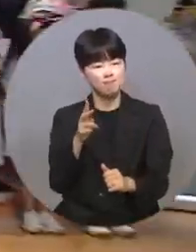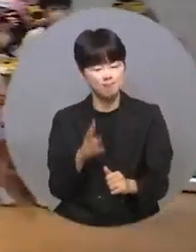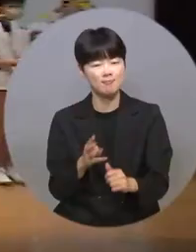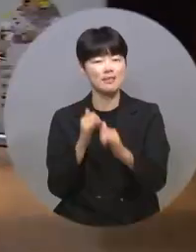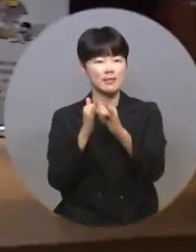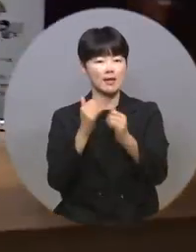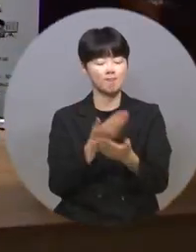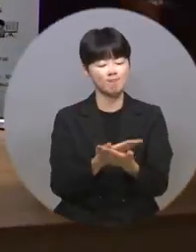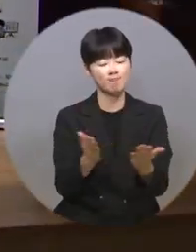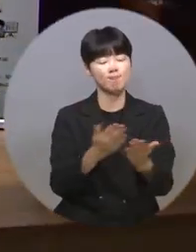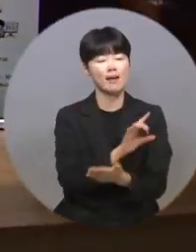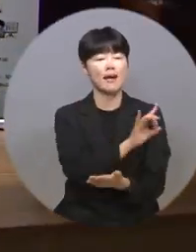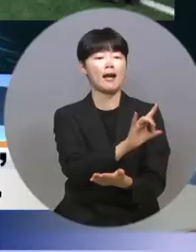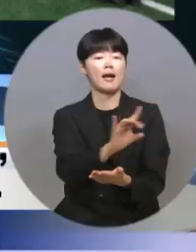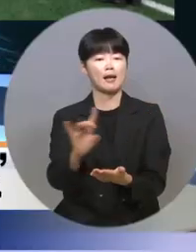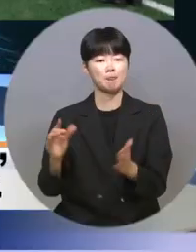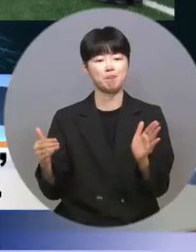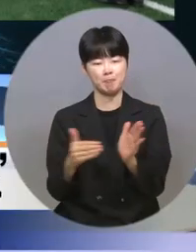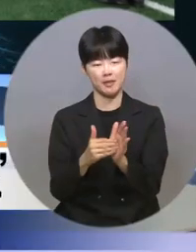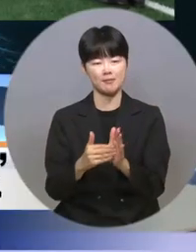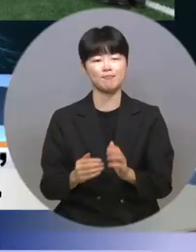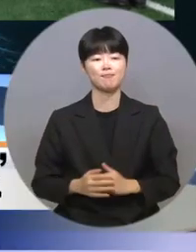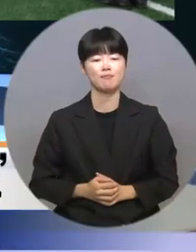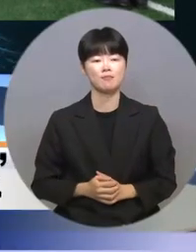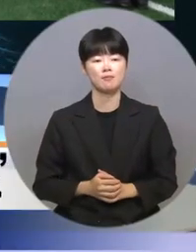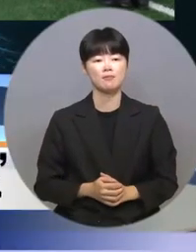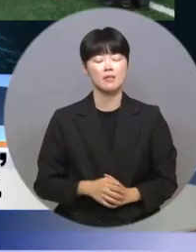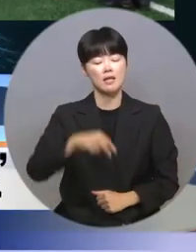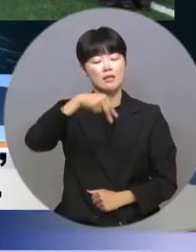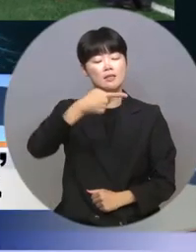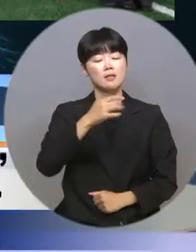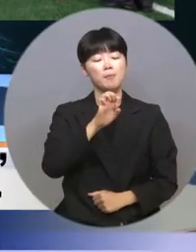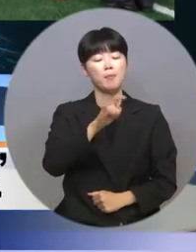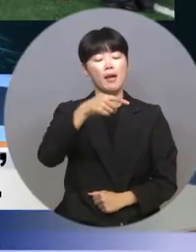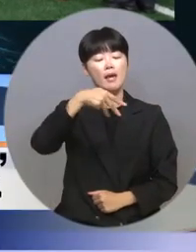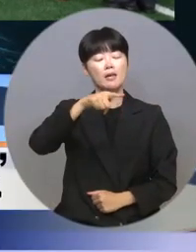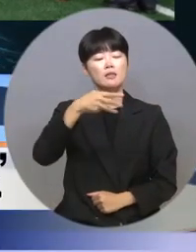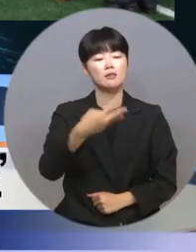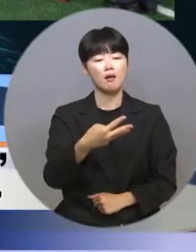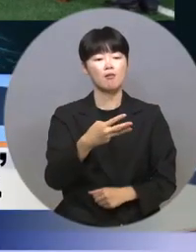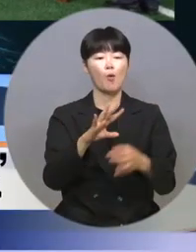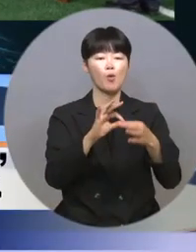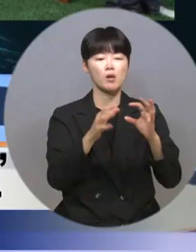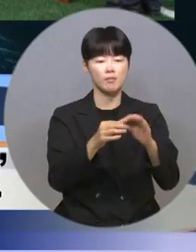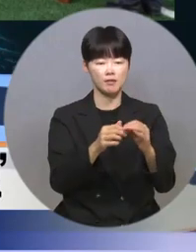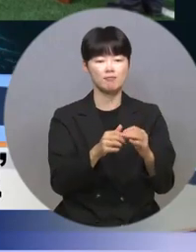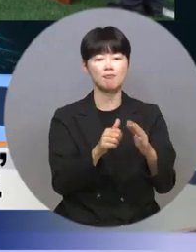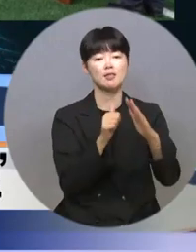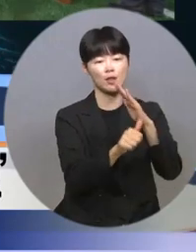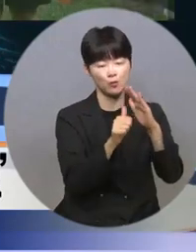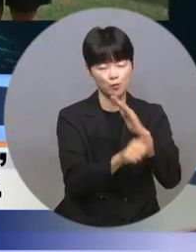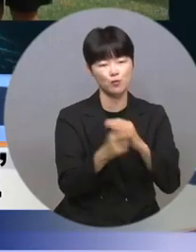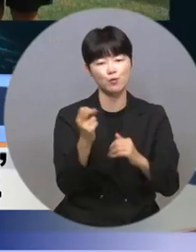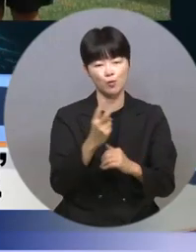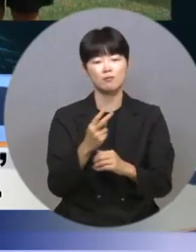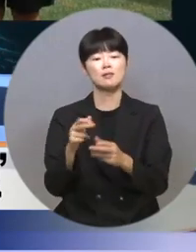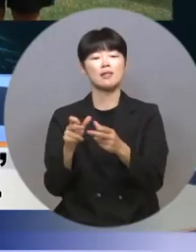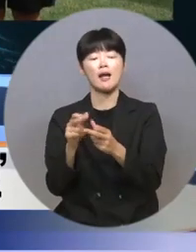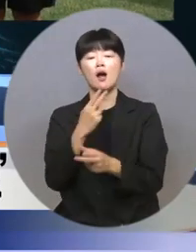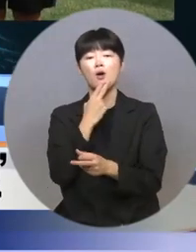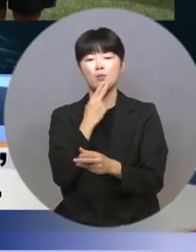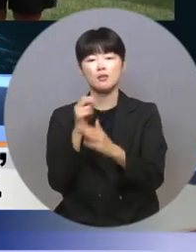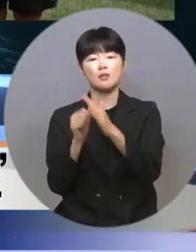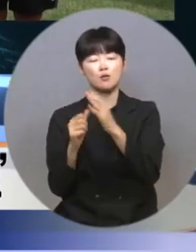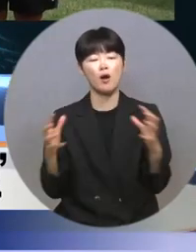상이 수여됐습니다. 스페셜 올림픽 선수와 비장애인 파트너 선수가 한 팀을 이뤄 함께 뛰는